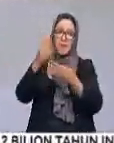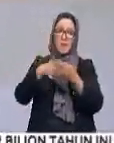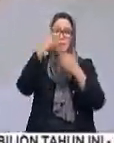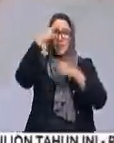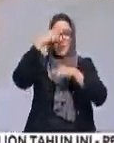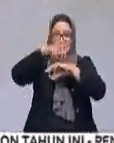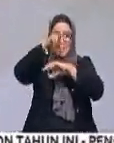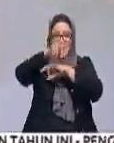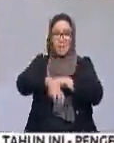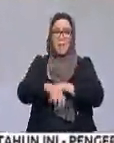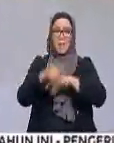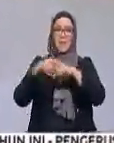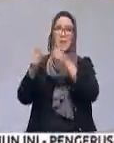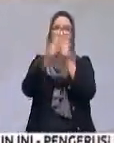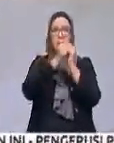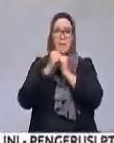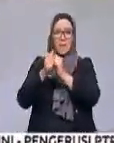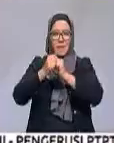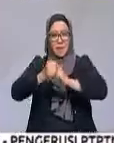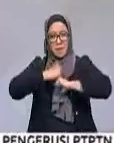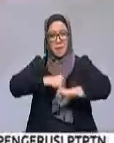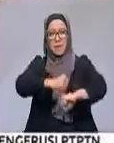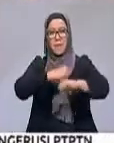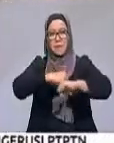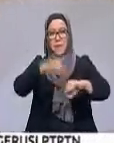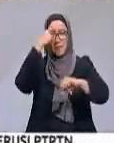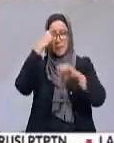masa bersama-sama dalam menyediakan juadah berkenaan.